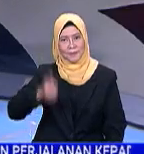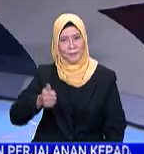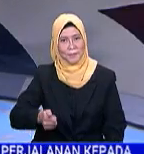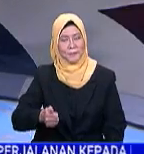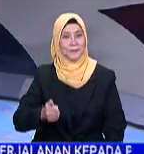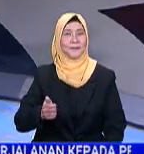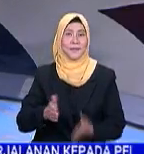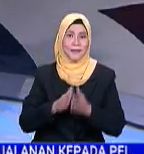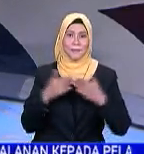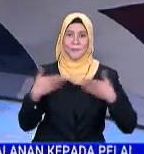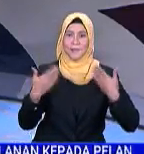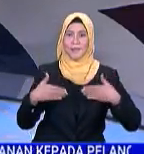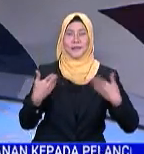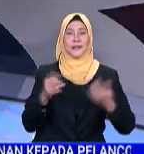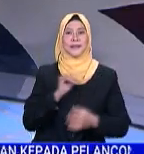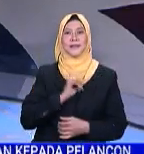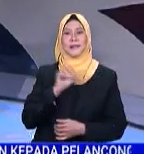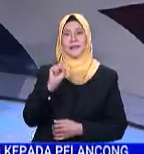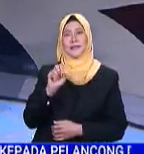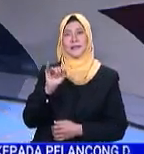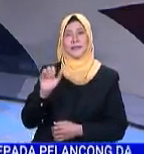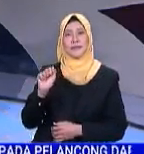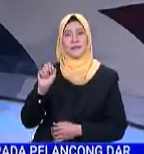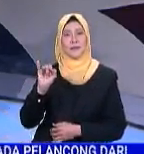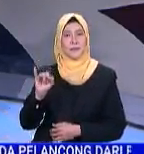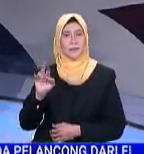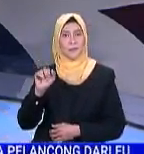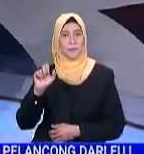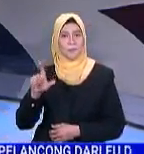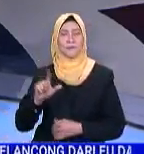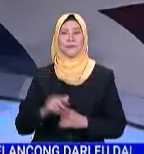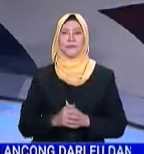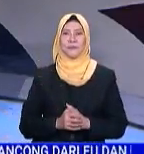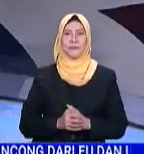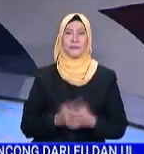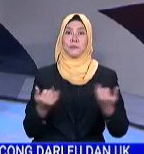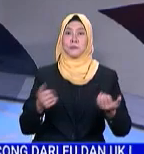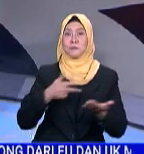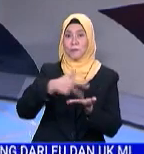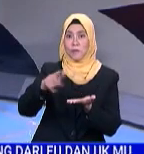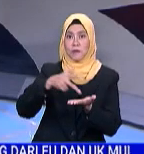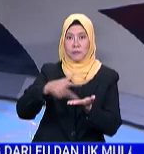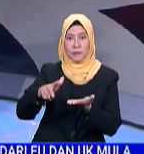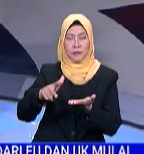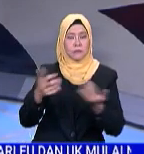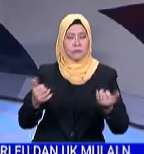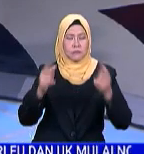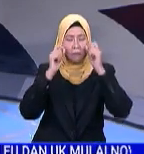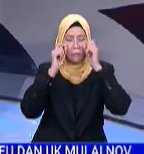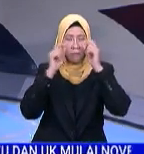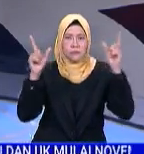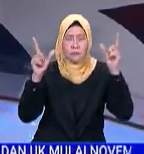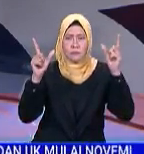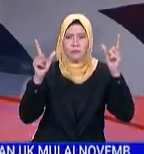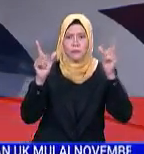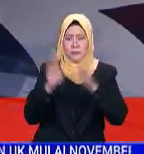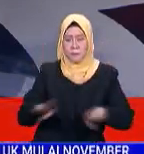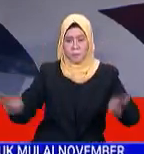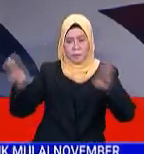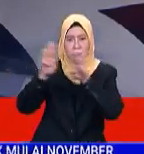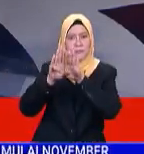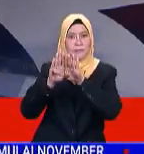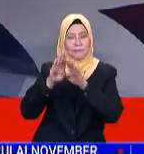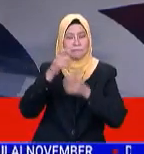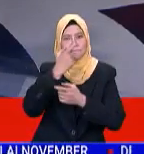Salam sejahtera bersama saya Syairul Islam dalam edisi Sukan. Arena bola sepak negara dikejutkan dengan berita sedih susulan